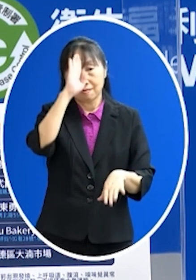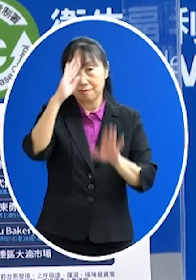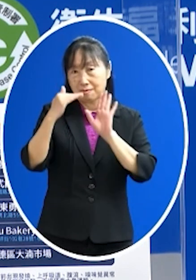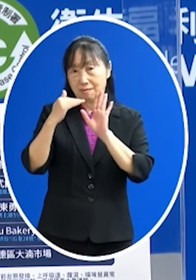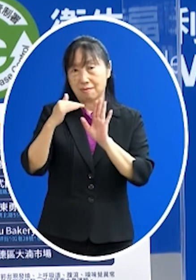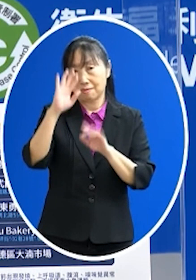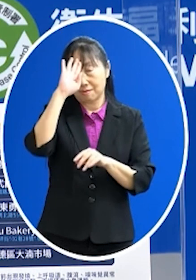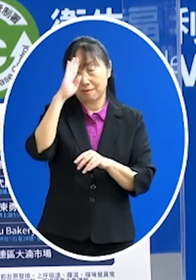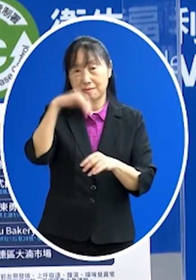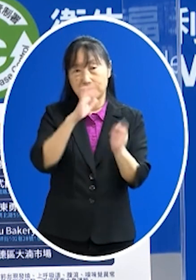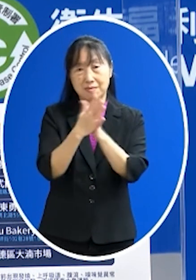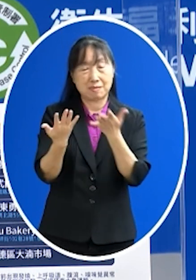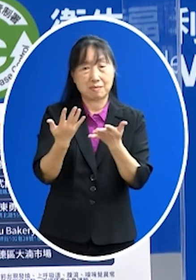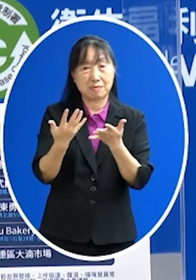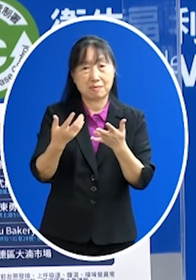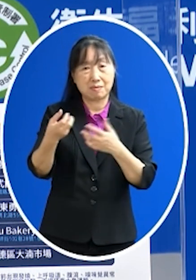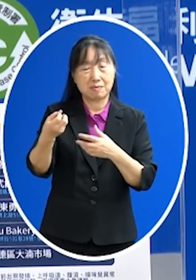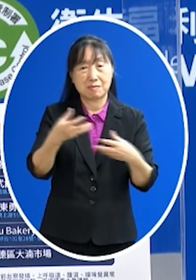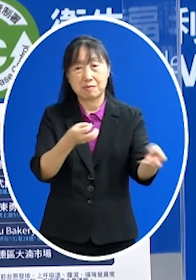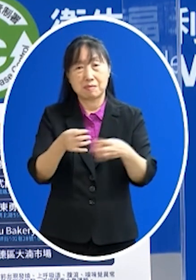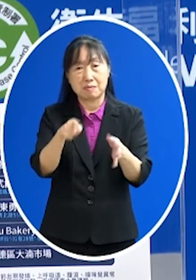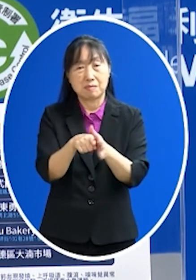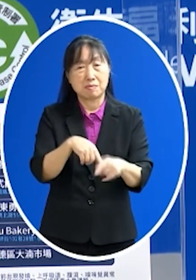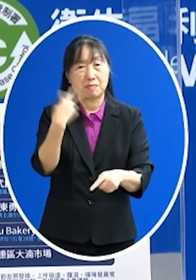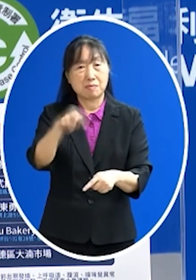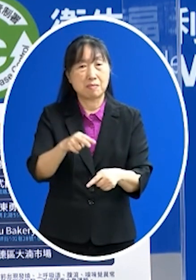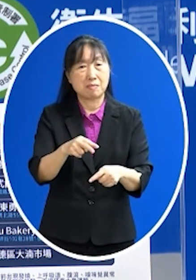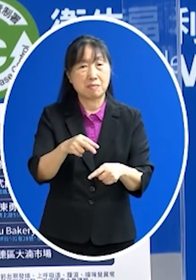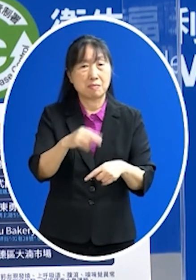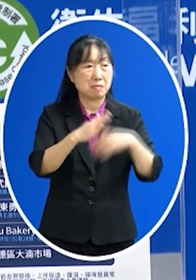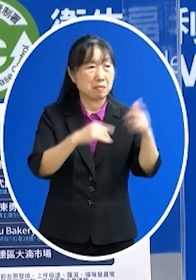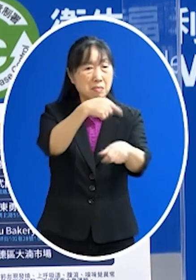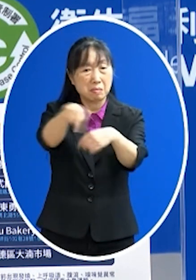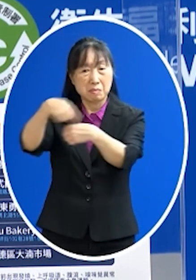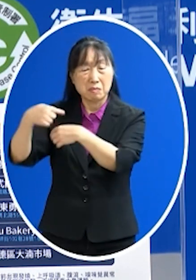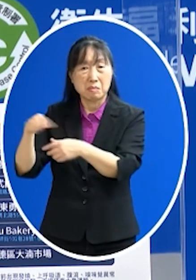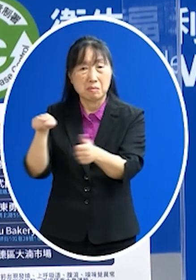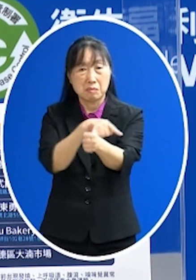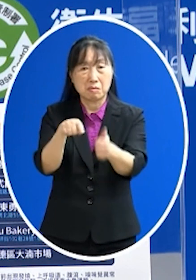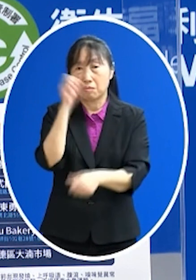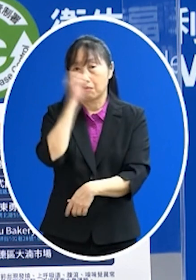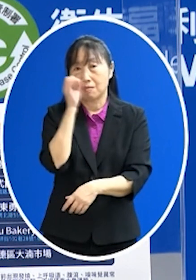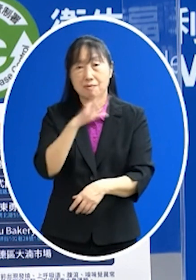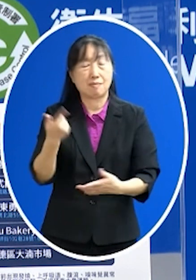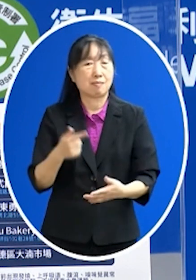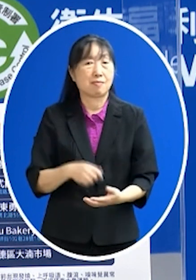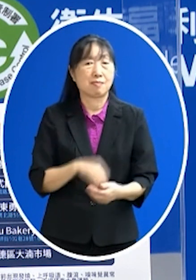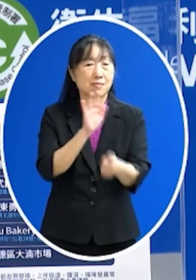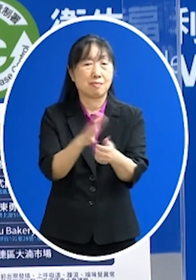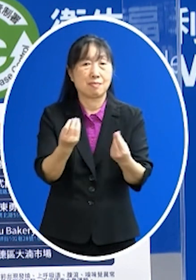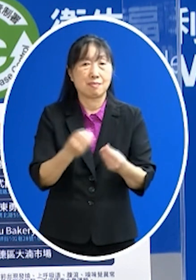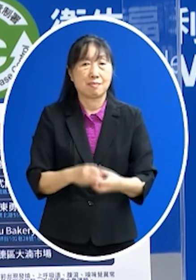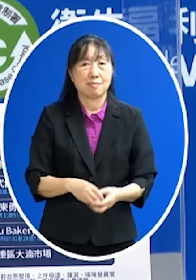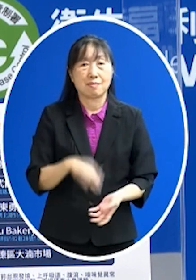击，那所以请大家也不要再继续伤害了哈，那都没有意义了哈。那我们在医